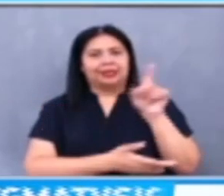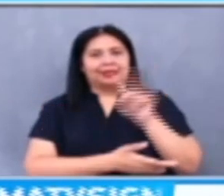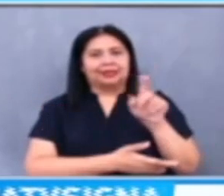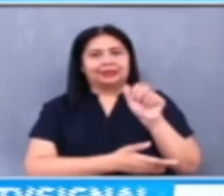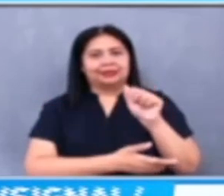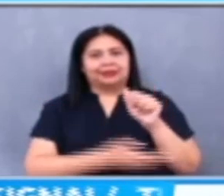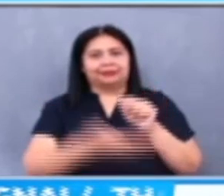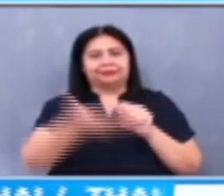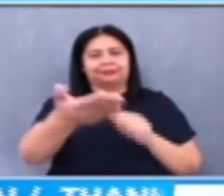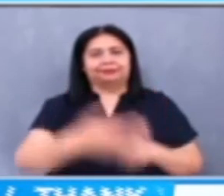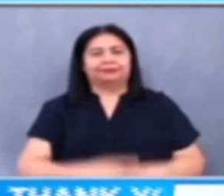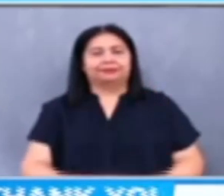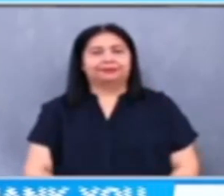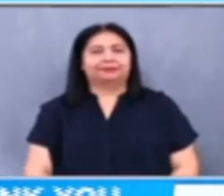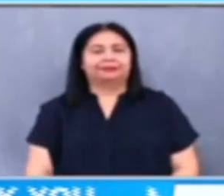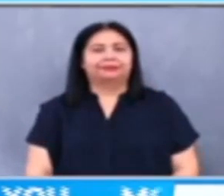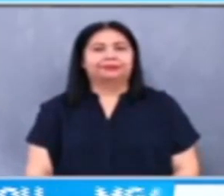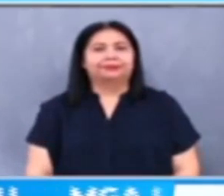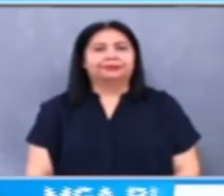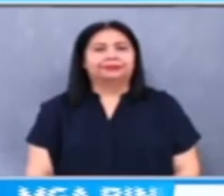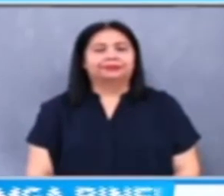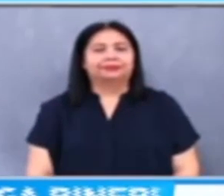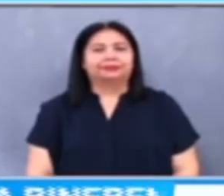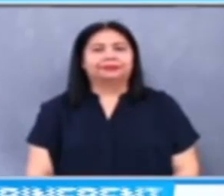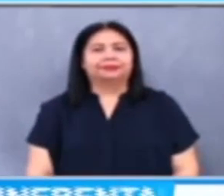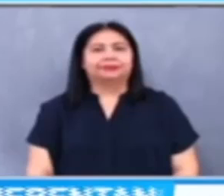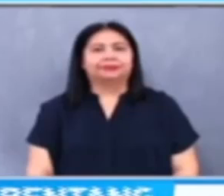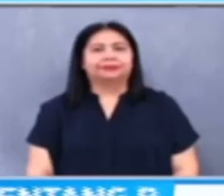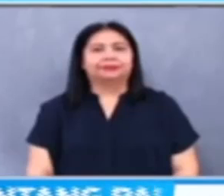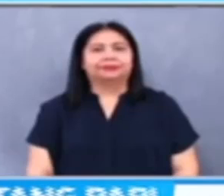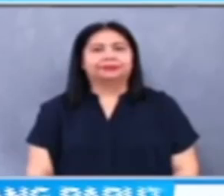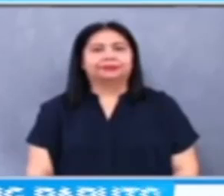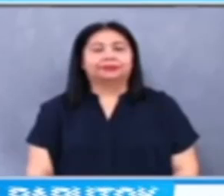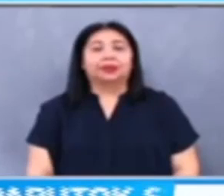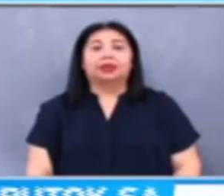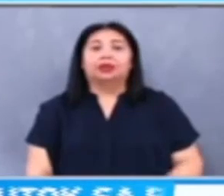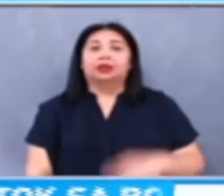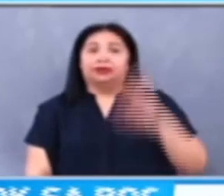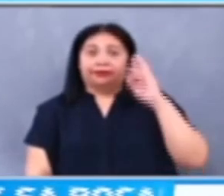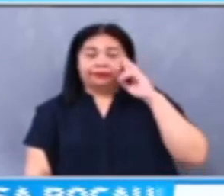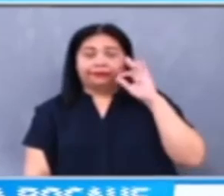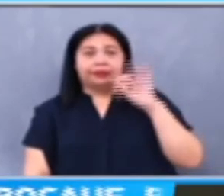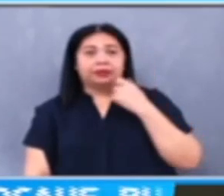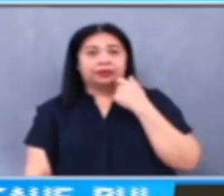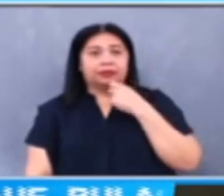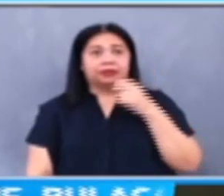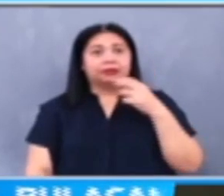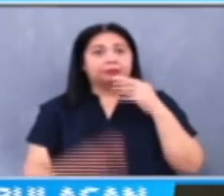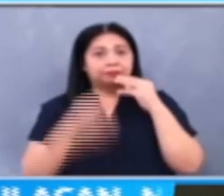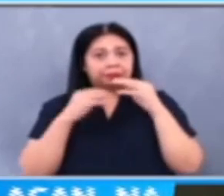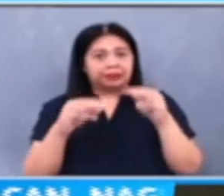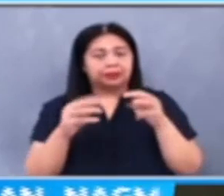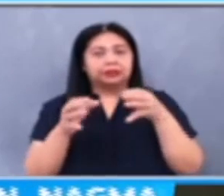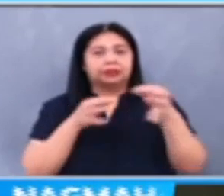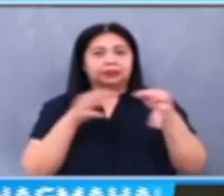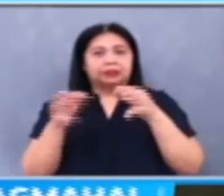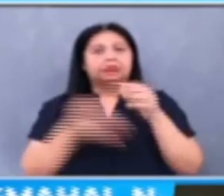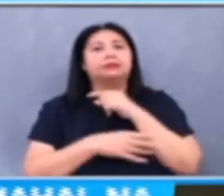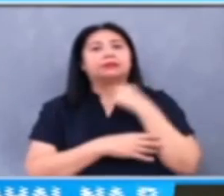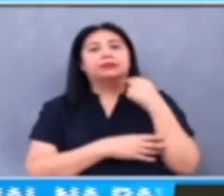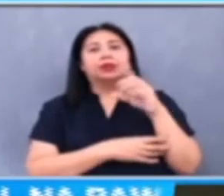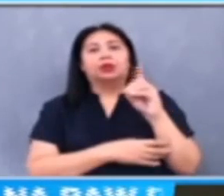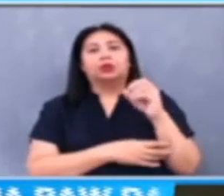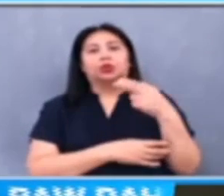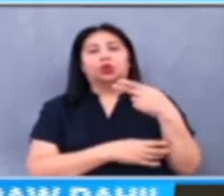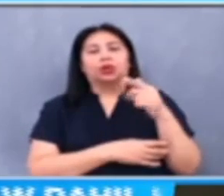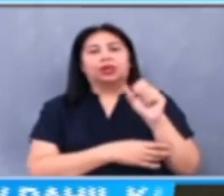Radio DZBB. Isa? Rafi, sa isang video message, ipiniliwanag ni Father Douglas Badong ang vicar ng